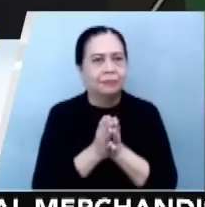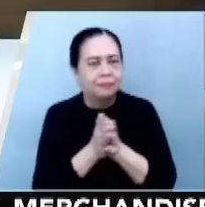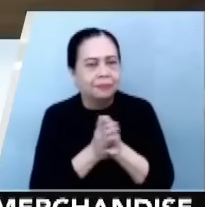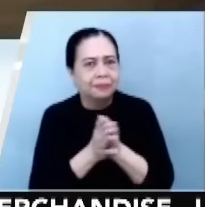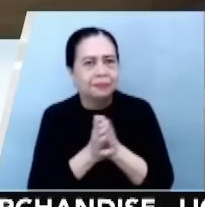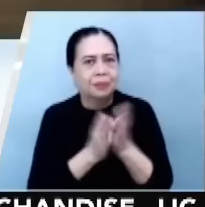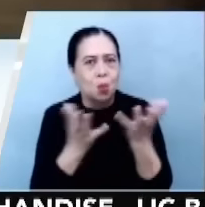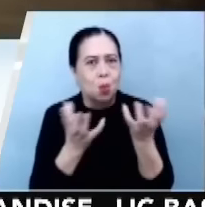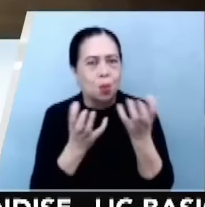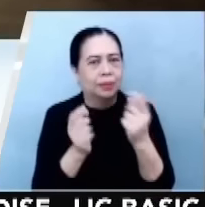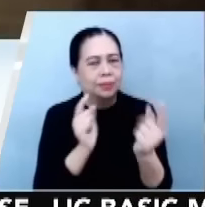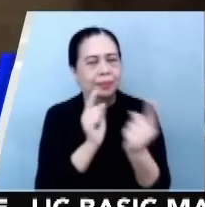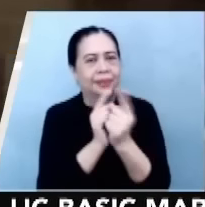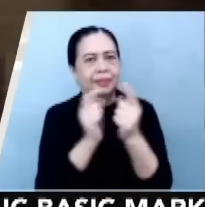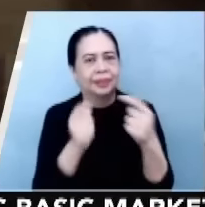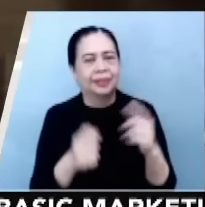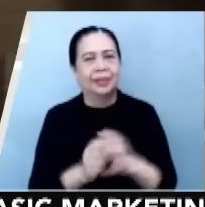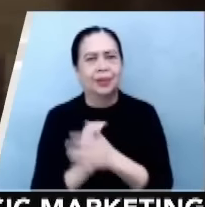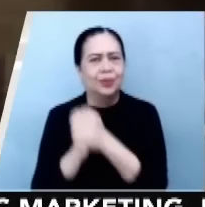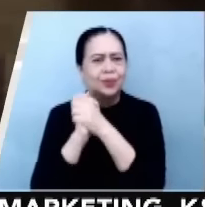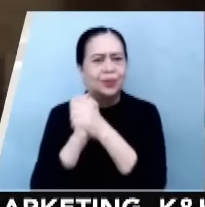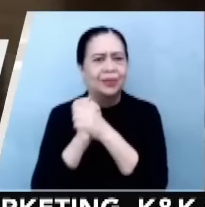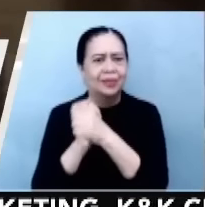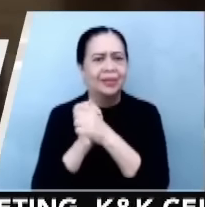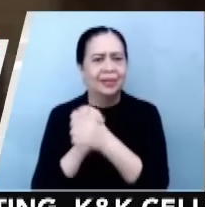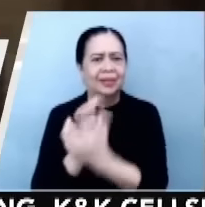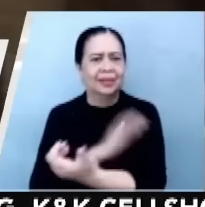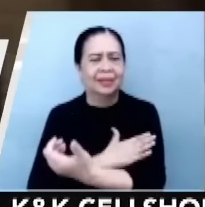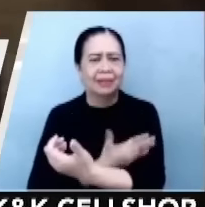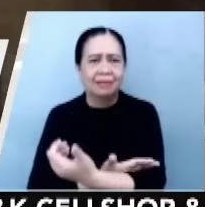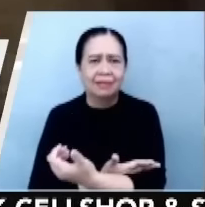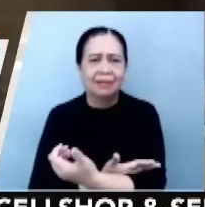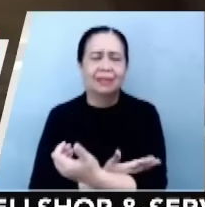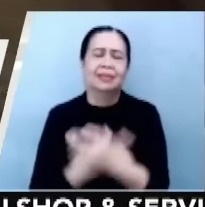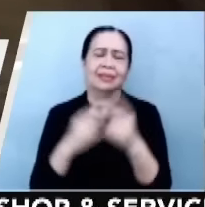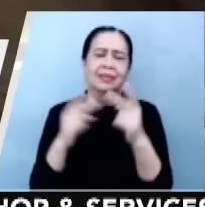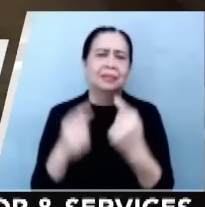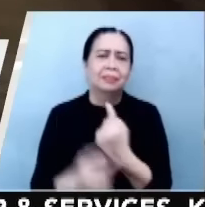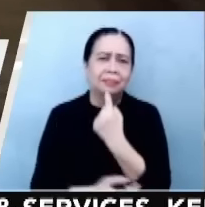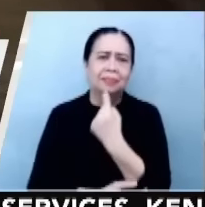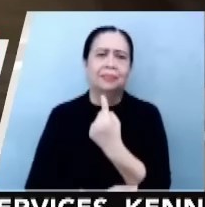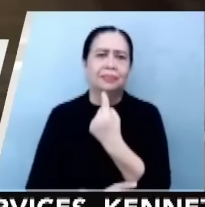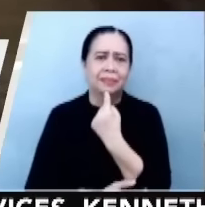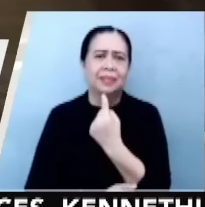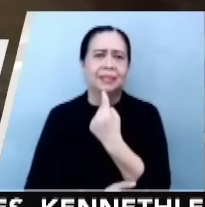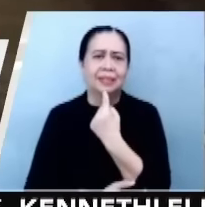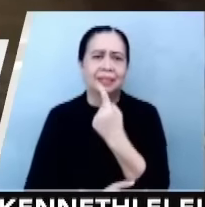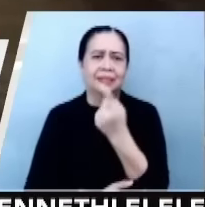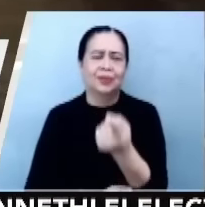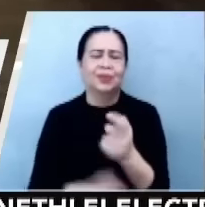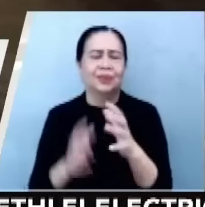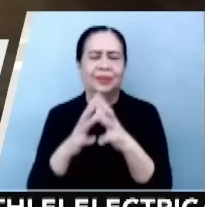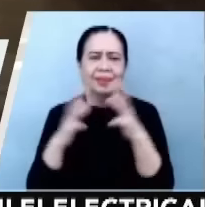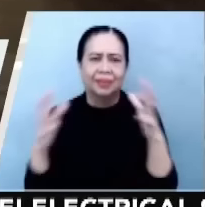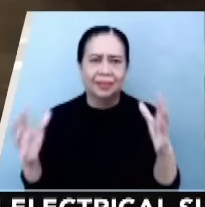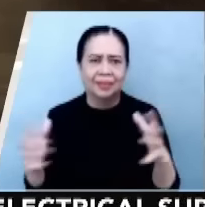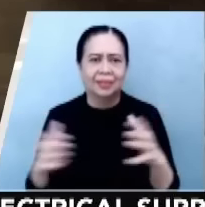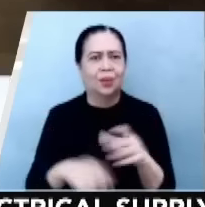pag-uwi. Congratulations, Kaloy. Sobrang miss ka na namin. Napakatagal na